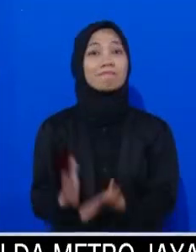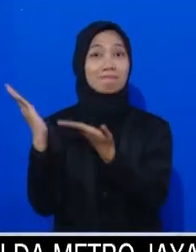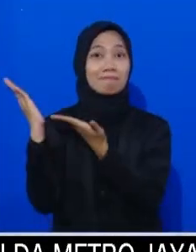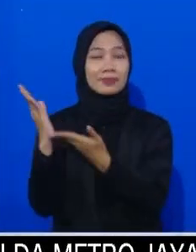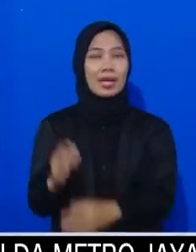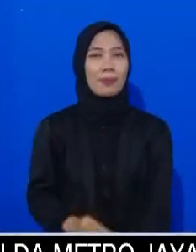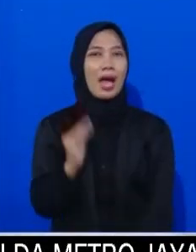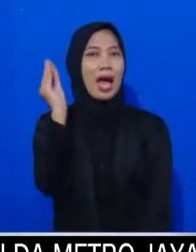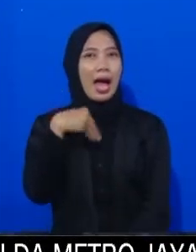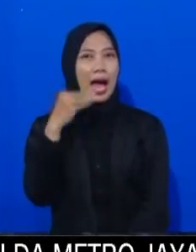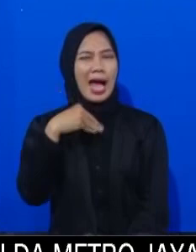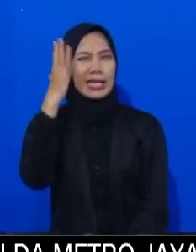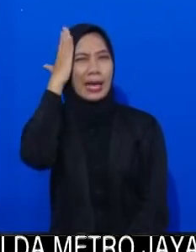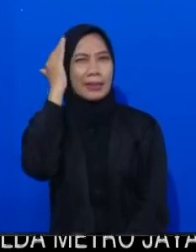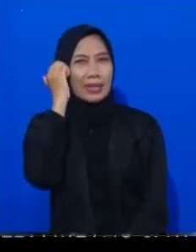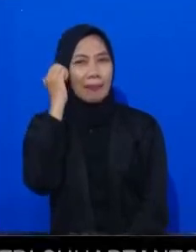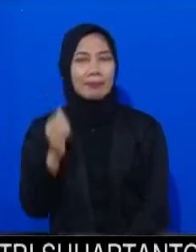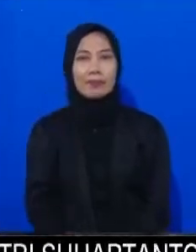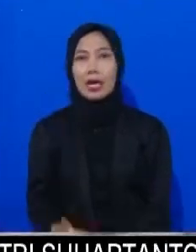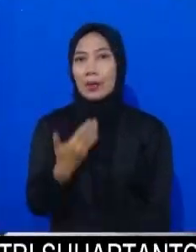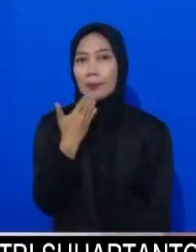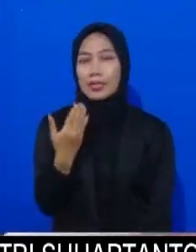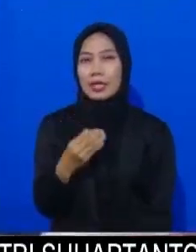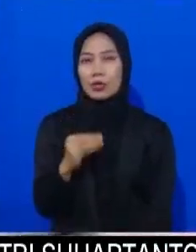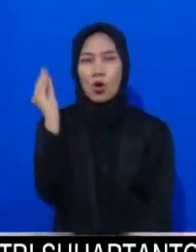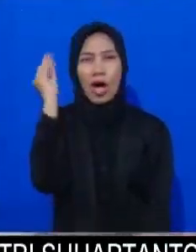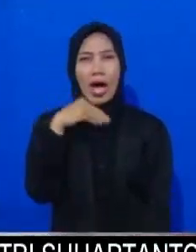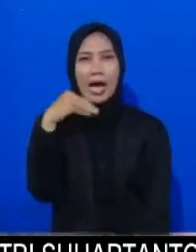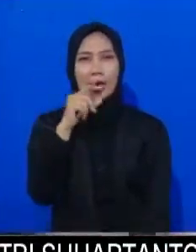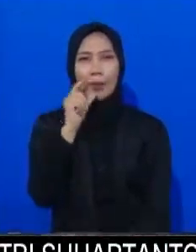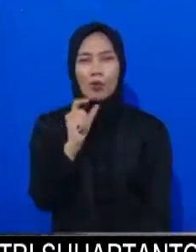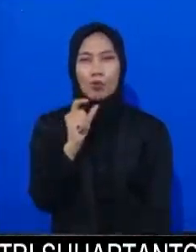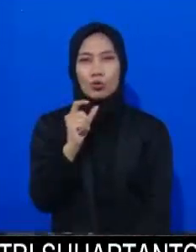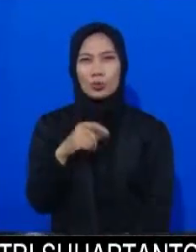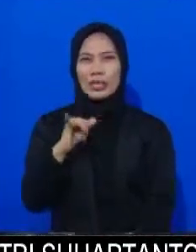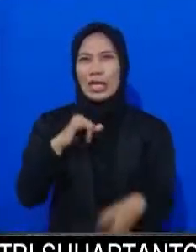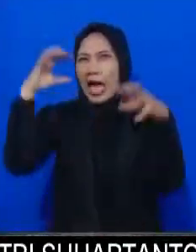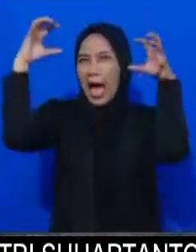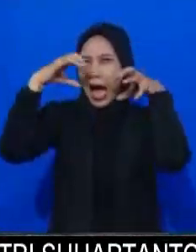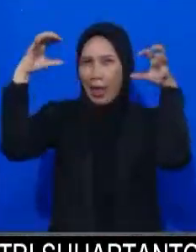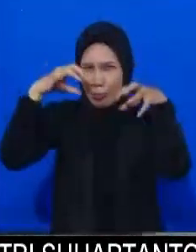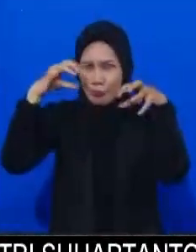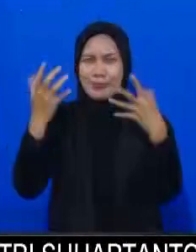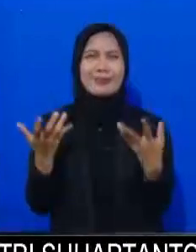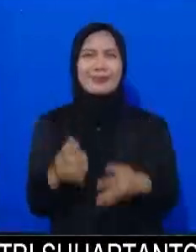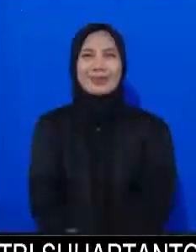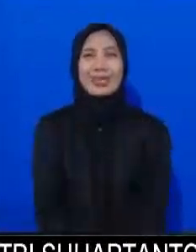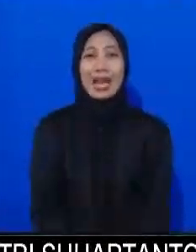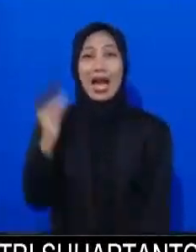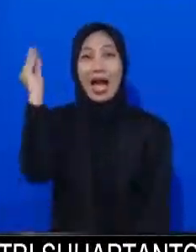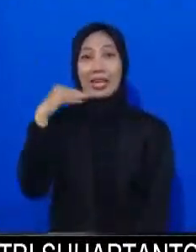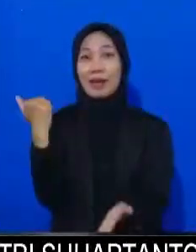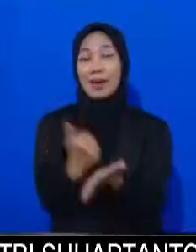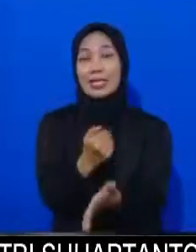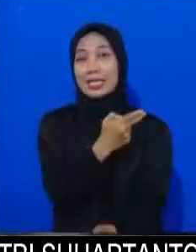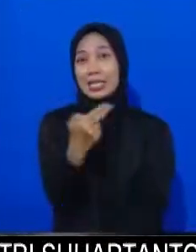Ayam hitam jenis cemani yang kerap disebut sebagai ayam mistis. Tapi siapa sangka, ayam asli Indonesia ini merupakan